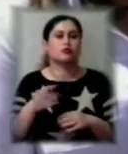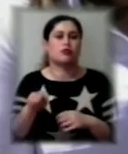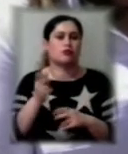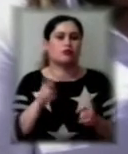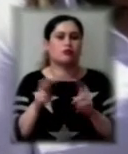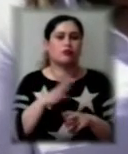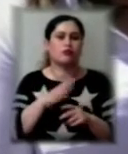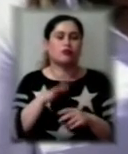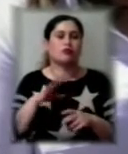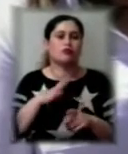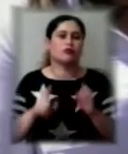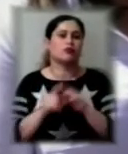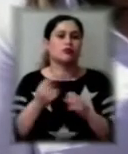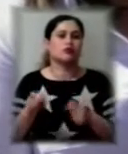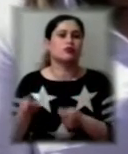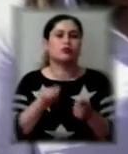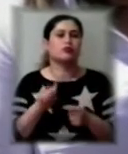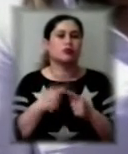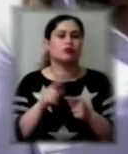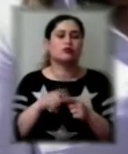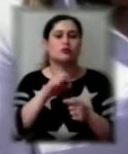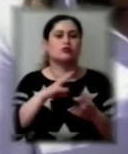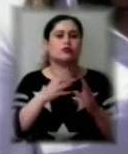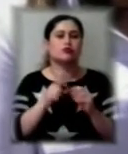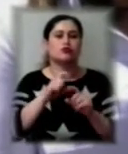розпочали підвозити до загальноосвітньої школи в Червоному Перекопі.